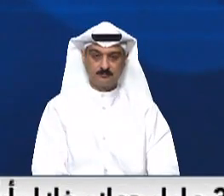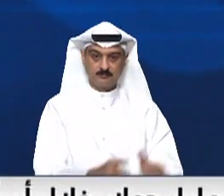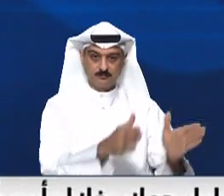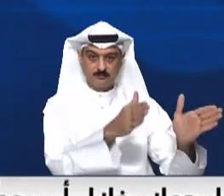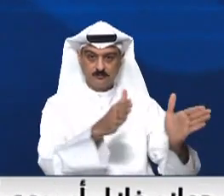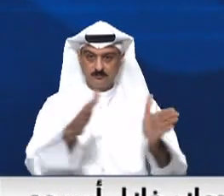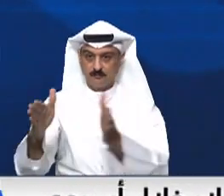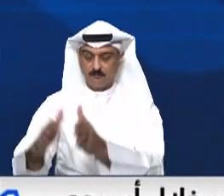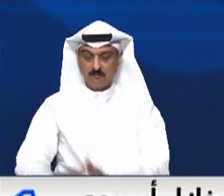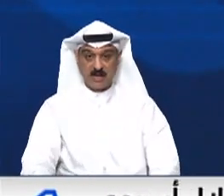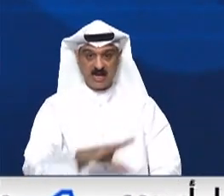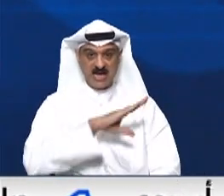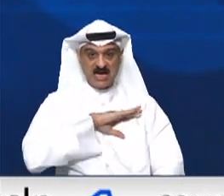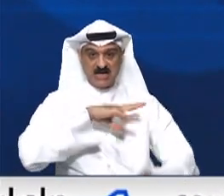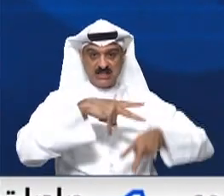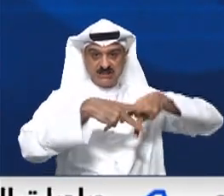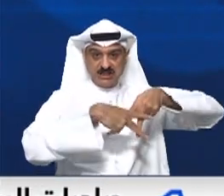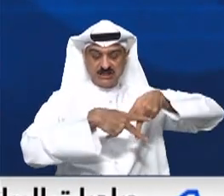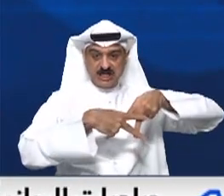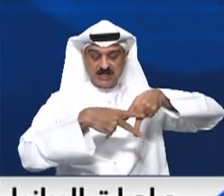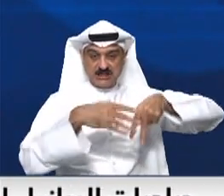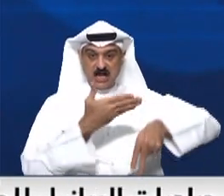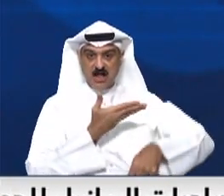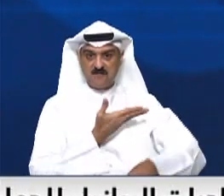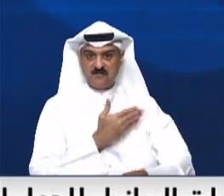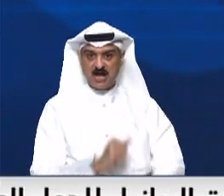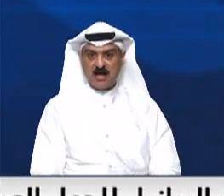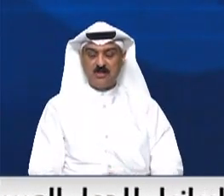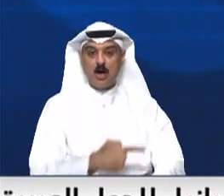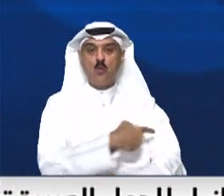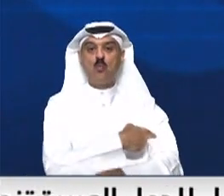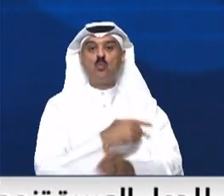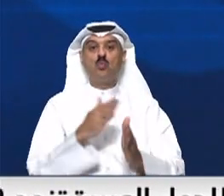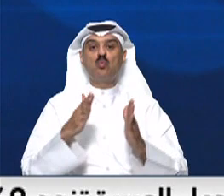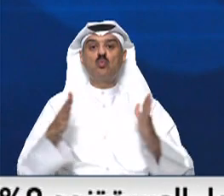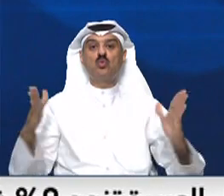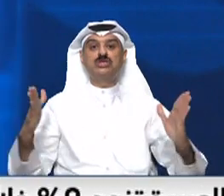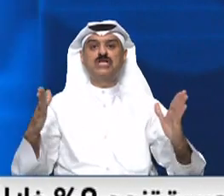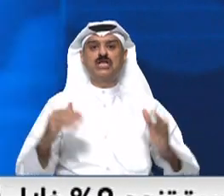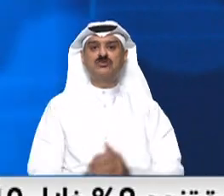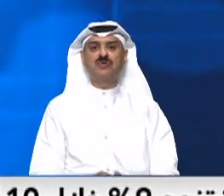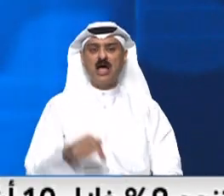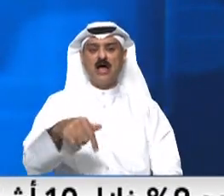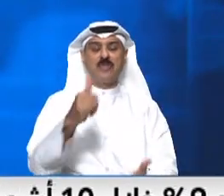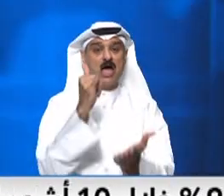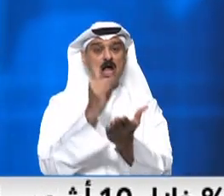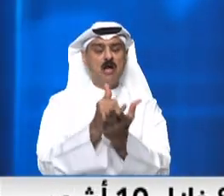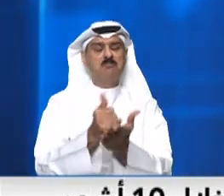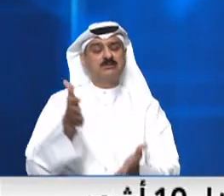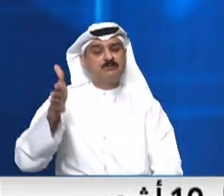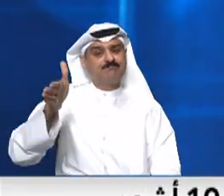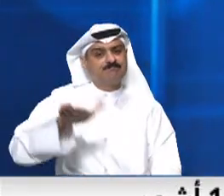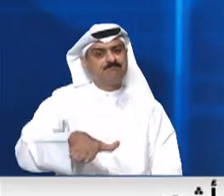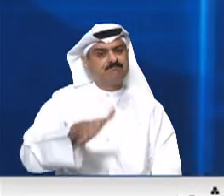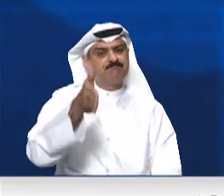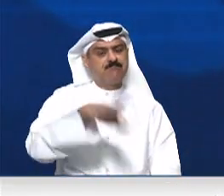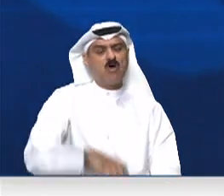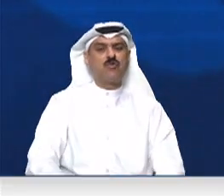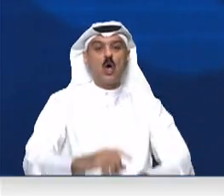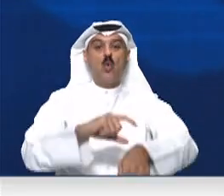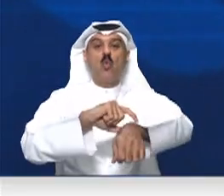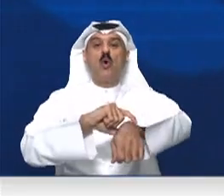اعتقل جيش الاحتلال الإسرائيلي في غزة مدير مجمع الشفاء الطبي محمد أبو سلمية وعددا من الكوادر